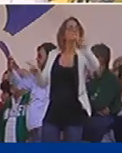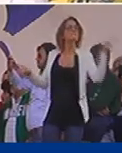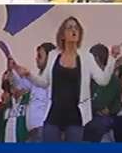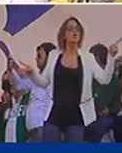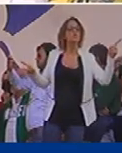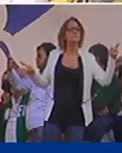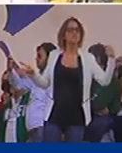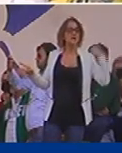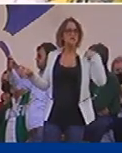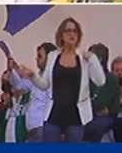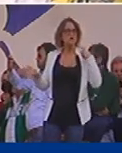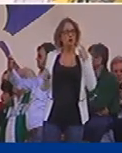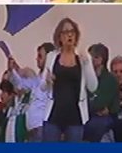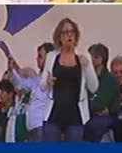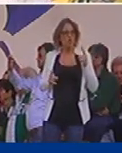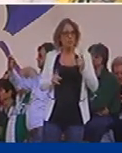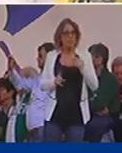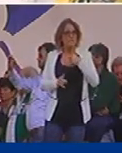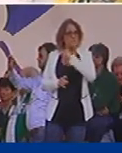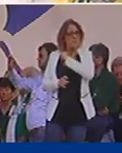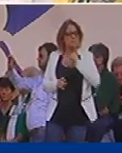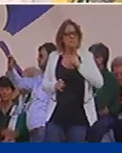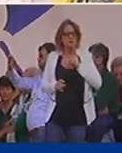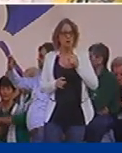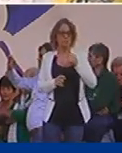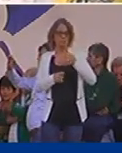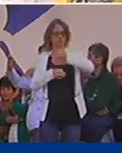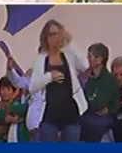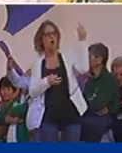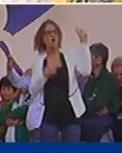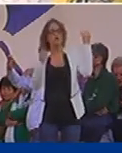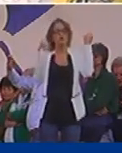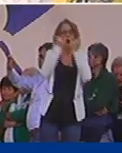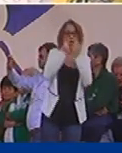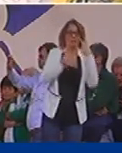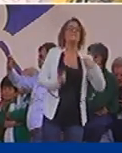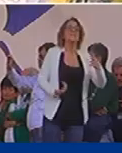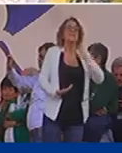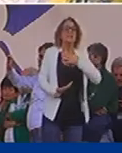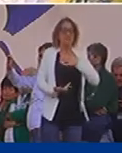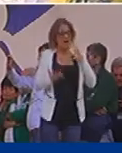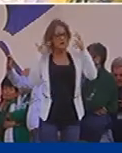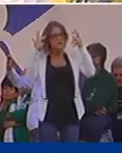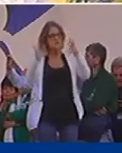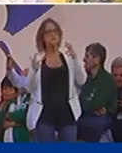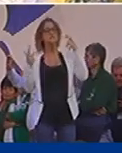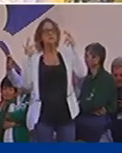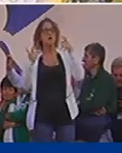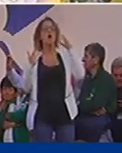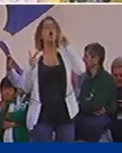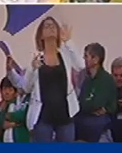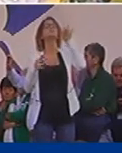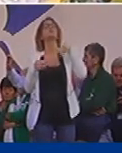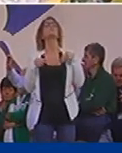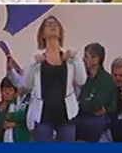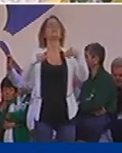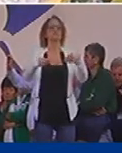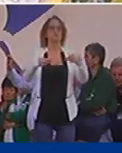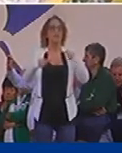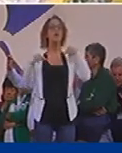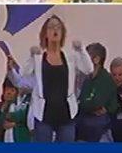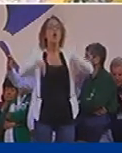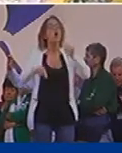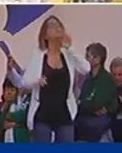io non sto sacrificando giorni e notte della mia vita per partecipare. Io sono qua per